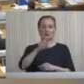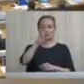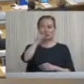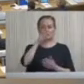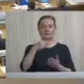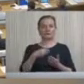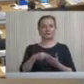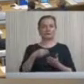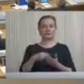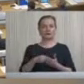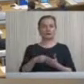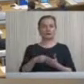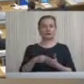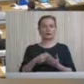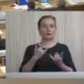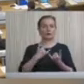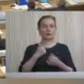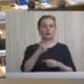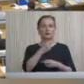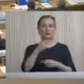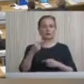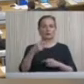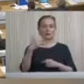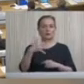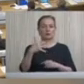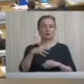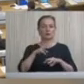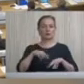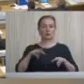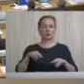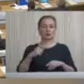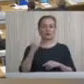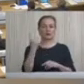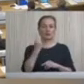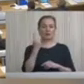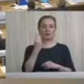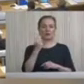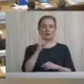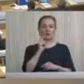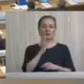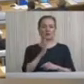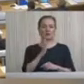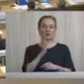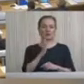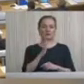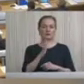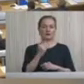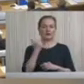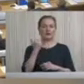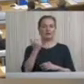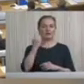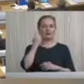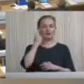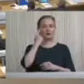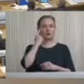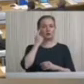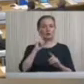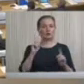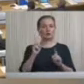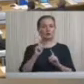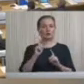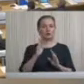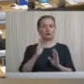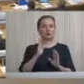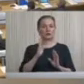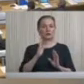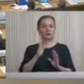пройде безболісно. Оця вся афера, я інакше її назвати не можу, сторіччя, вона задумана тільки для